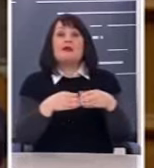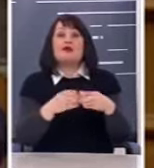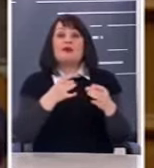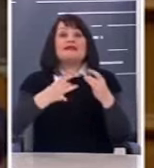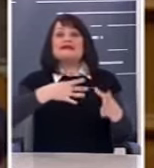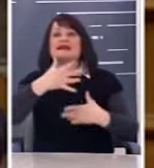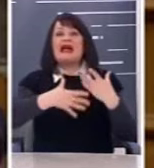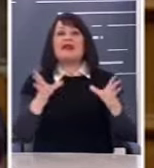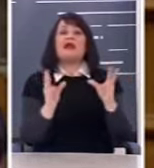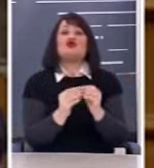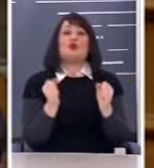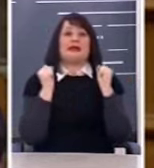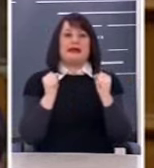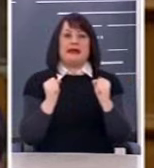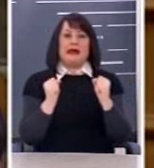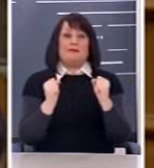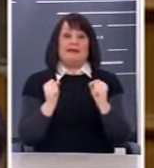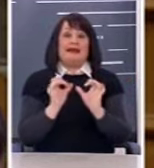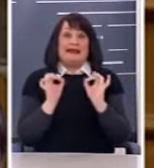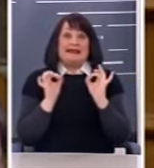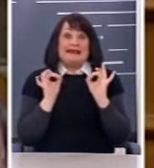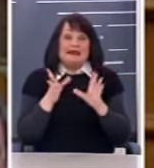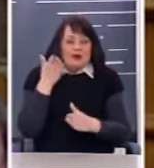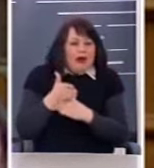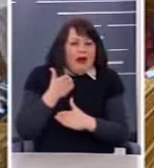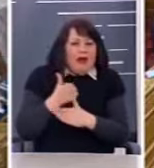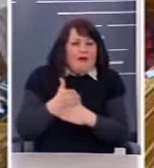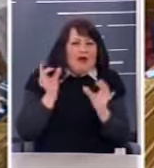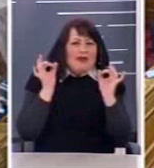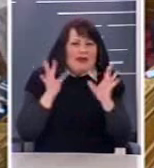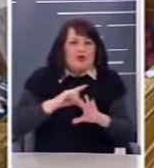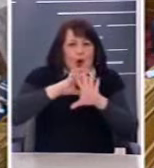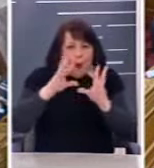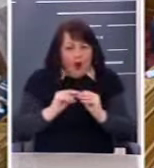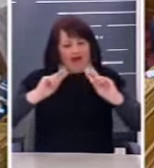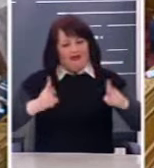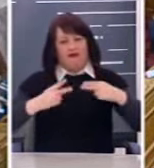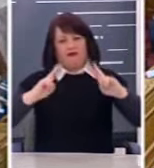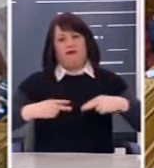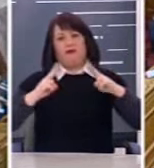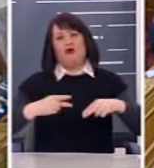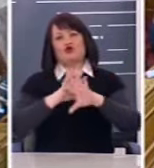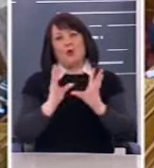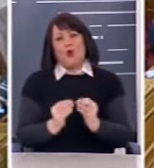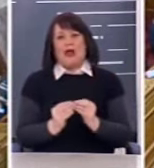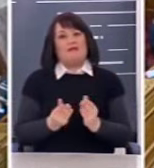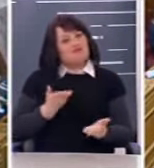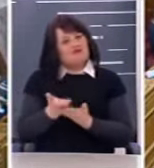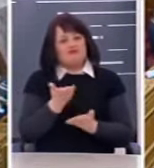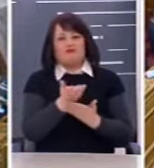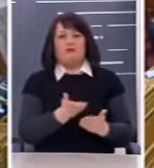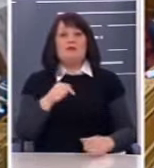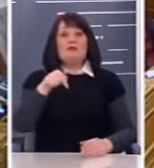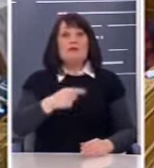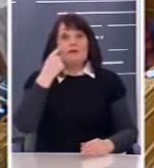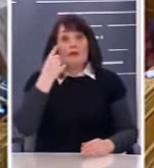σκάνδαλα στην υγεία. Δεν θα μείνει τίποτα κρυπτό από τον ήλιο. Και εκεί θα έχουμε